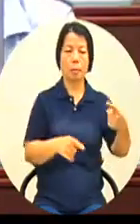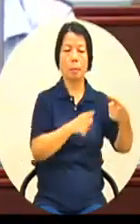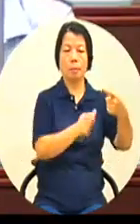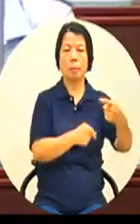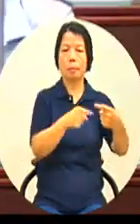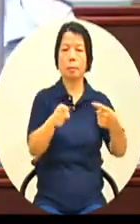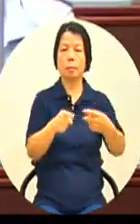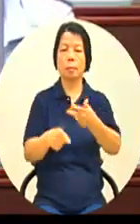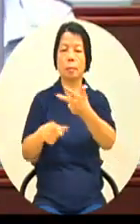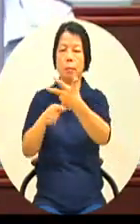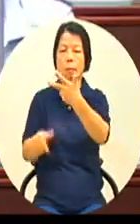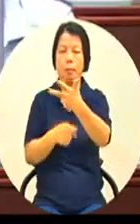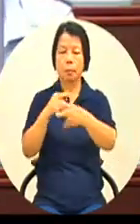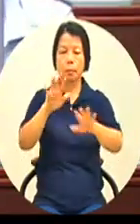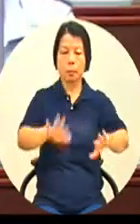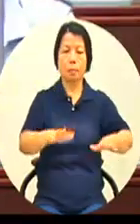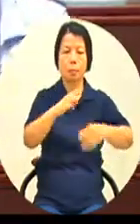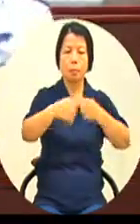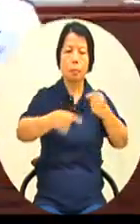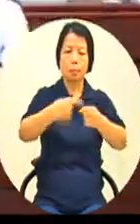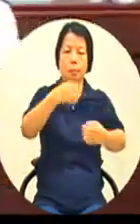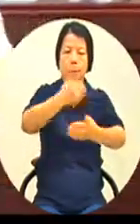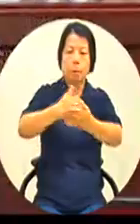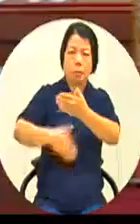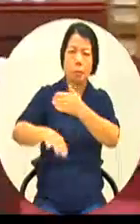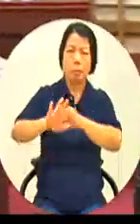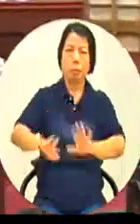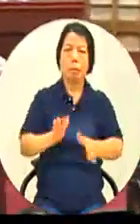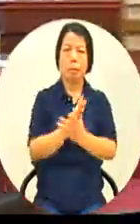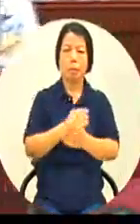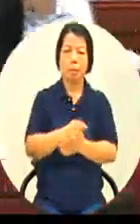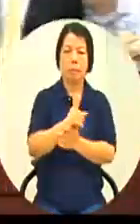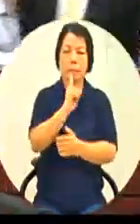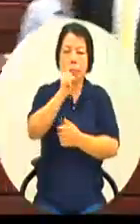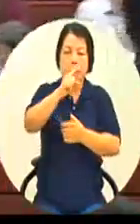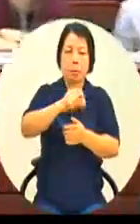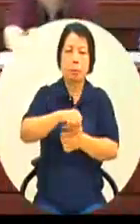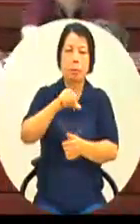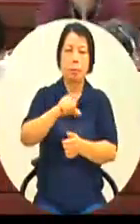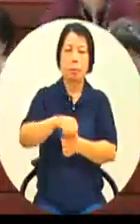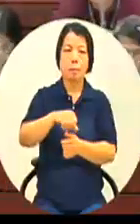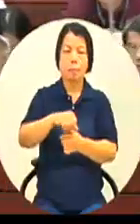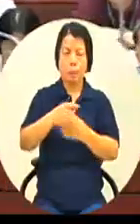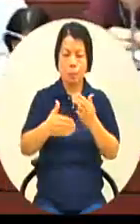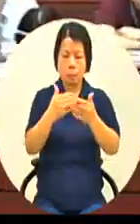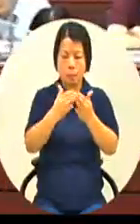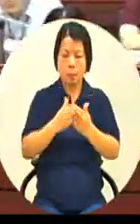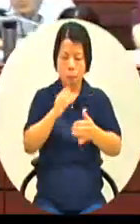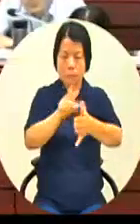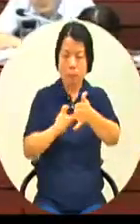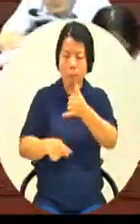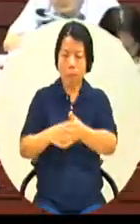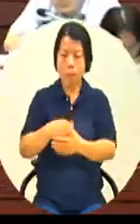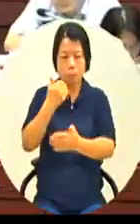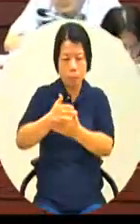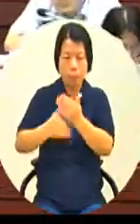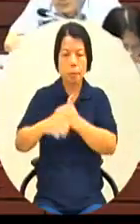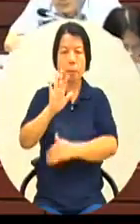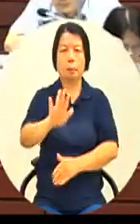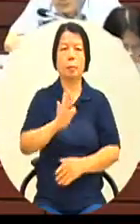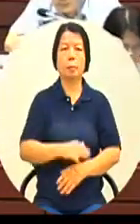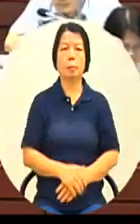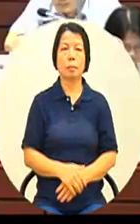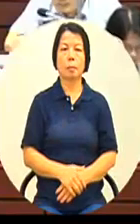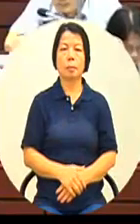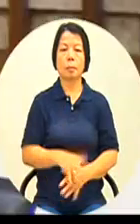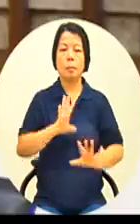减少的，嘿，因为咱今年的举发件数是比2014年搁较少。 啊，你那是依着这个罚款国